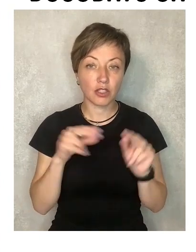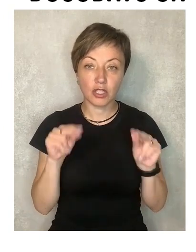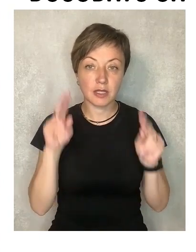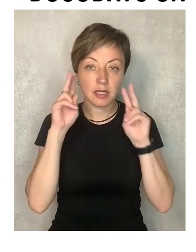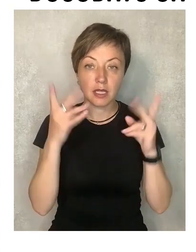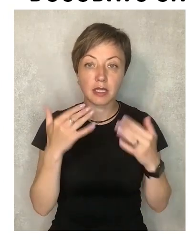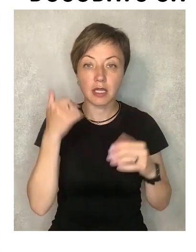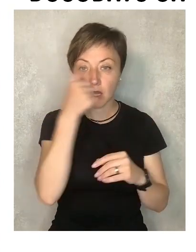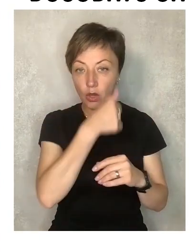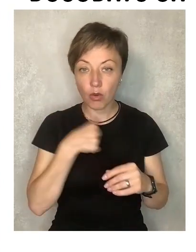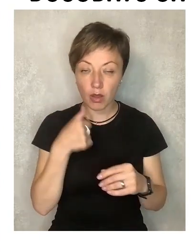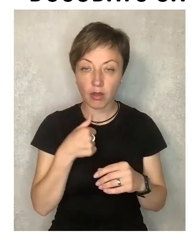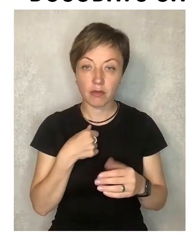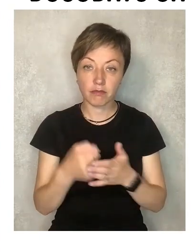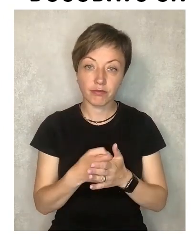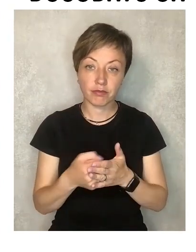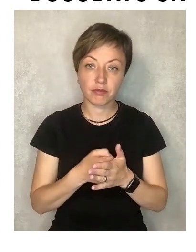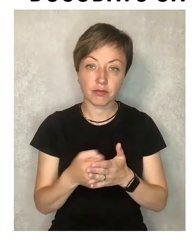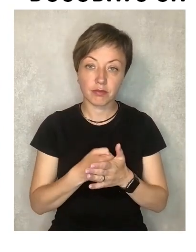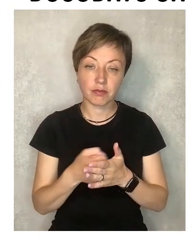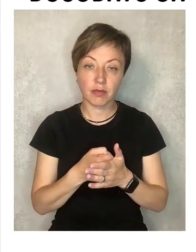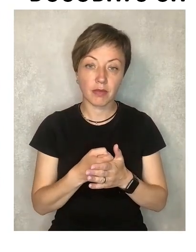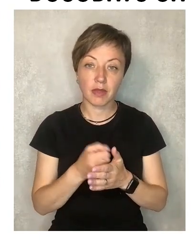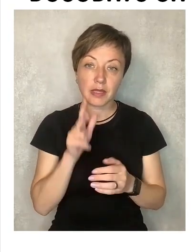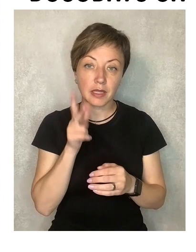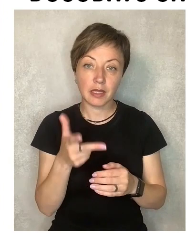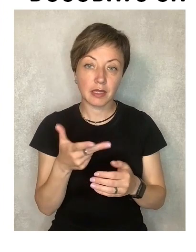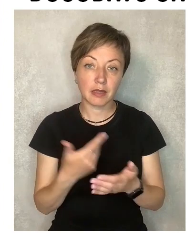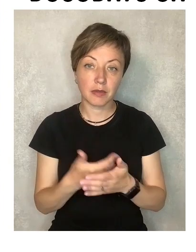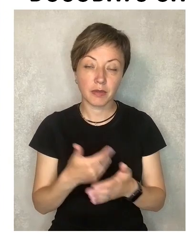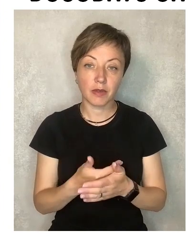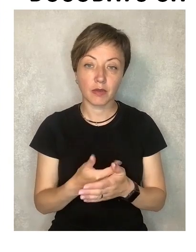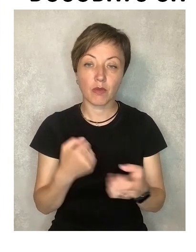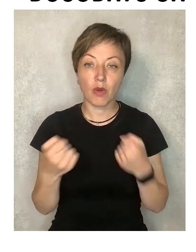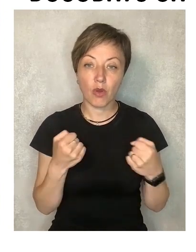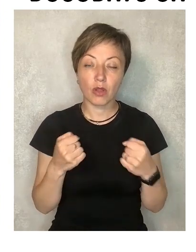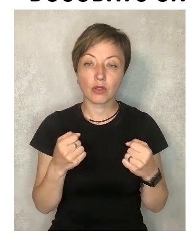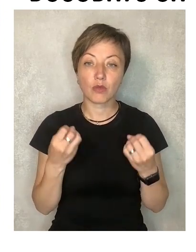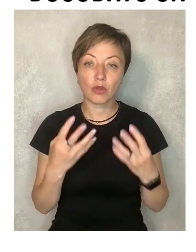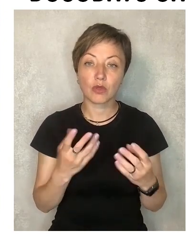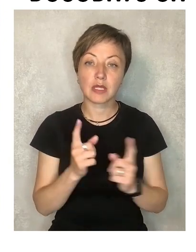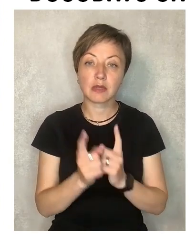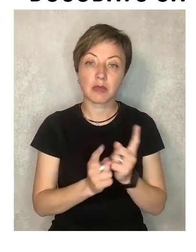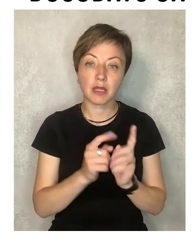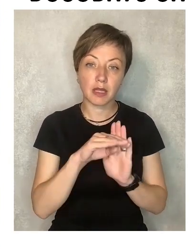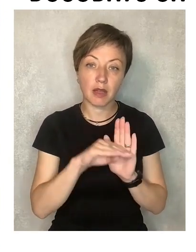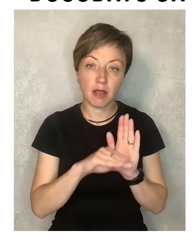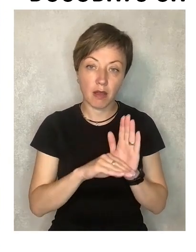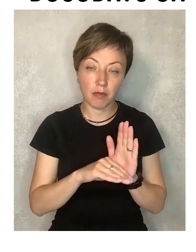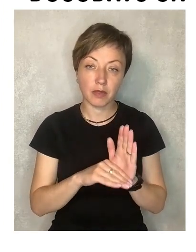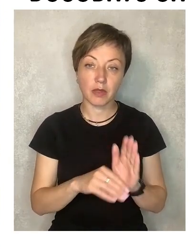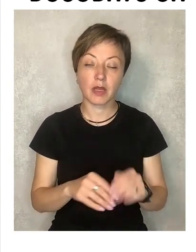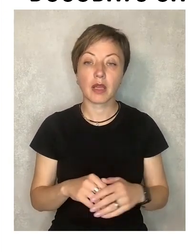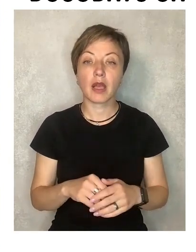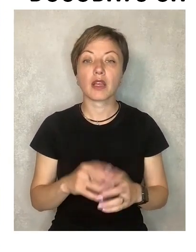років, не менше 3, боролись за те, щоб просто хоча б змінити в регламент постанови. І потім ще